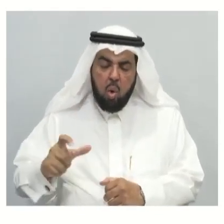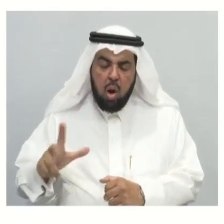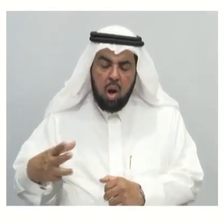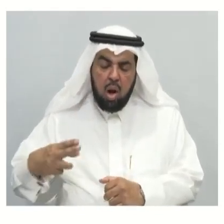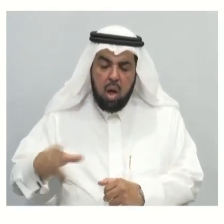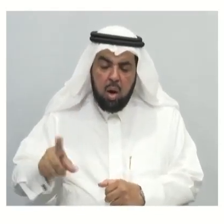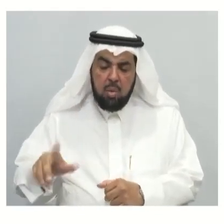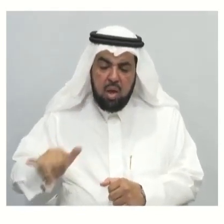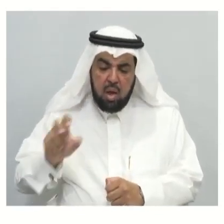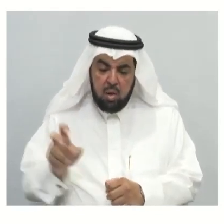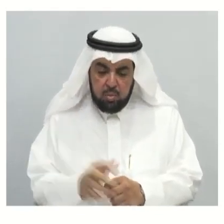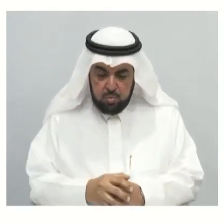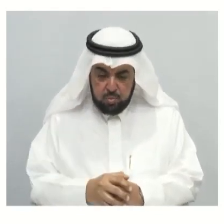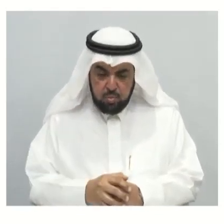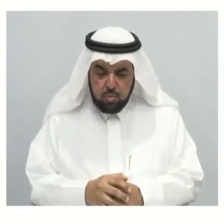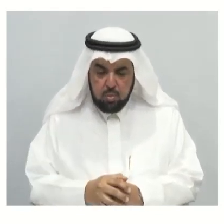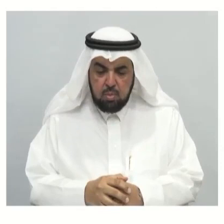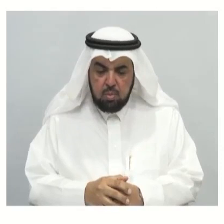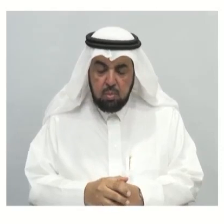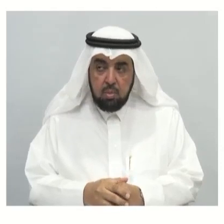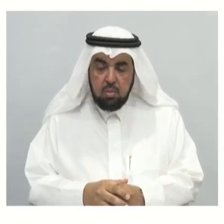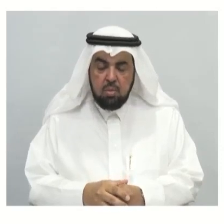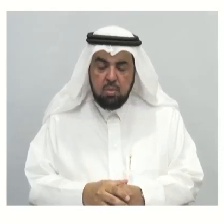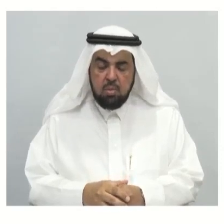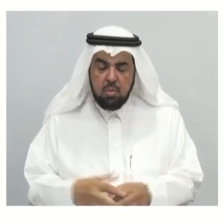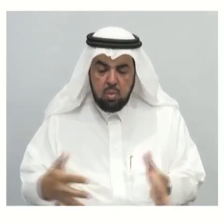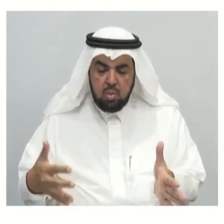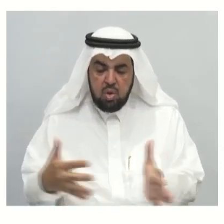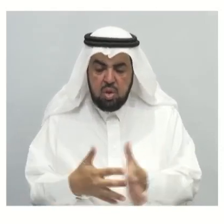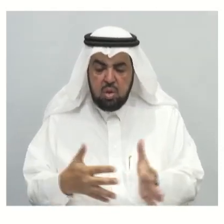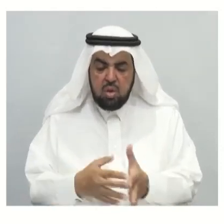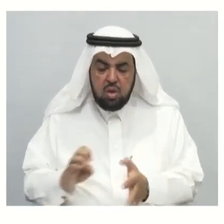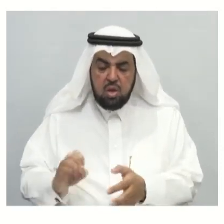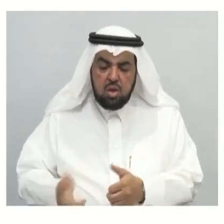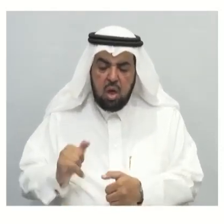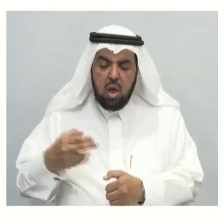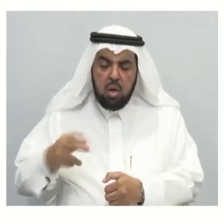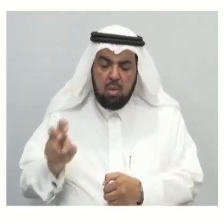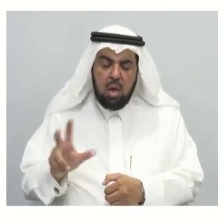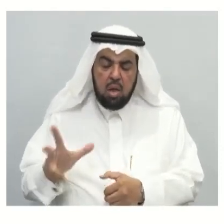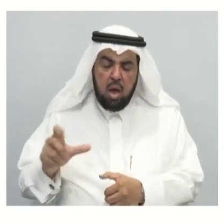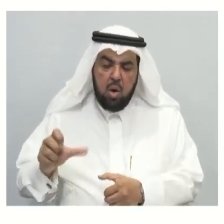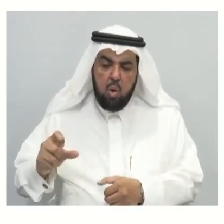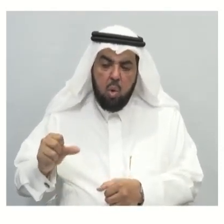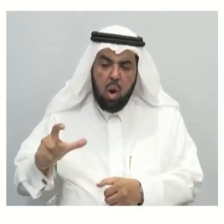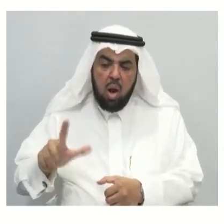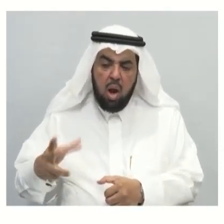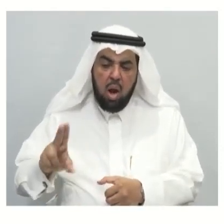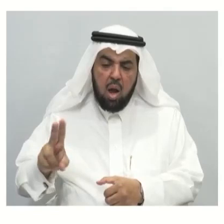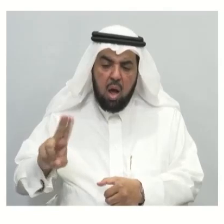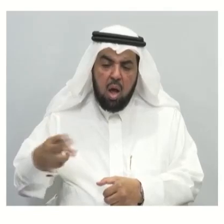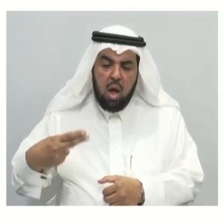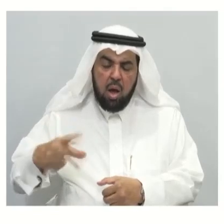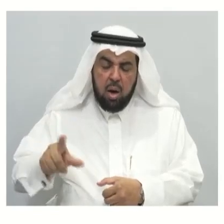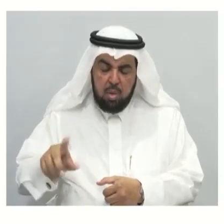العربيه اذا اطلق عليها اسم على هذه الرابطه اسم ماذا احسنتم جامعه الدول